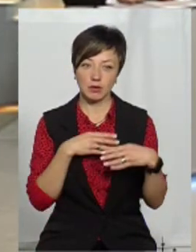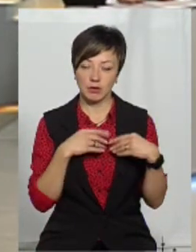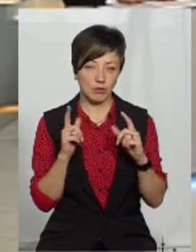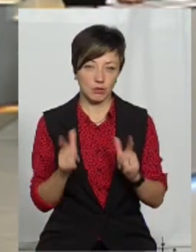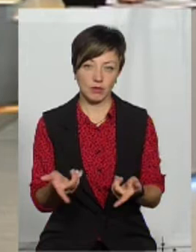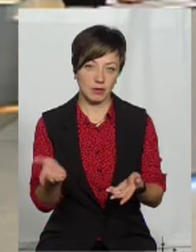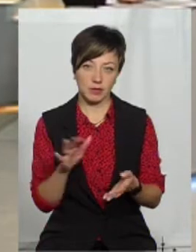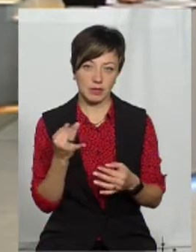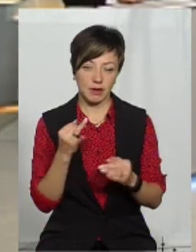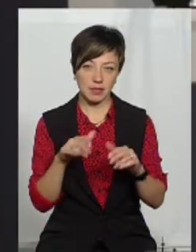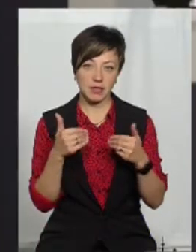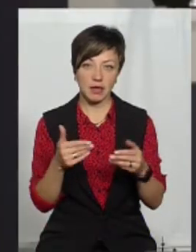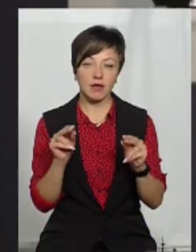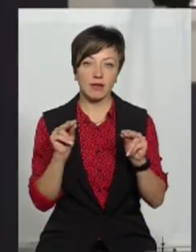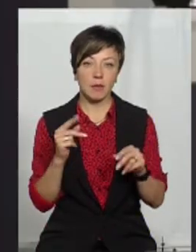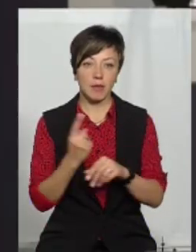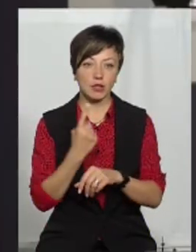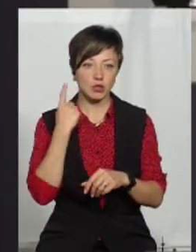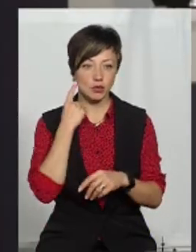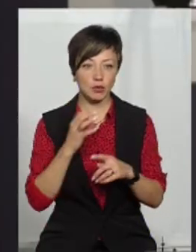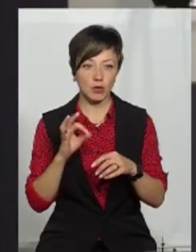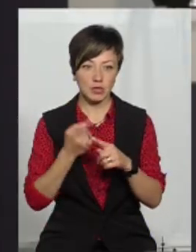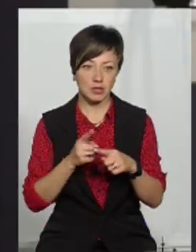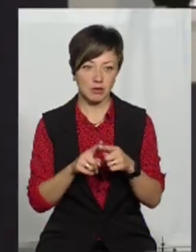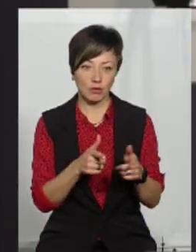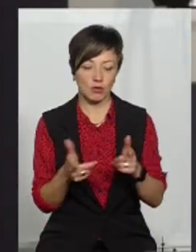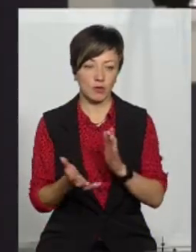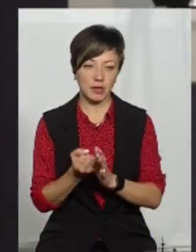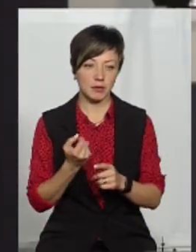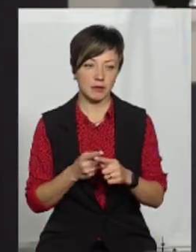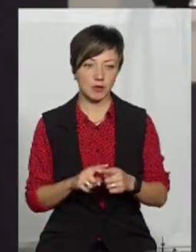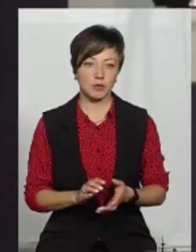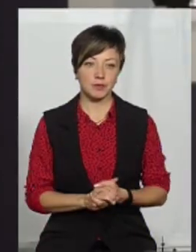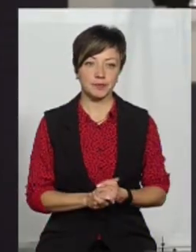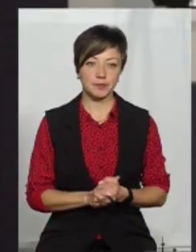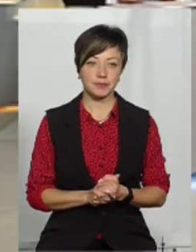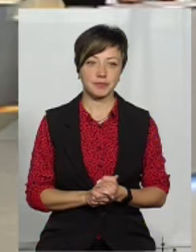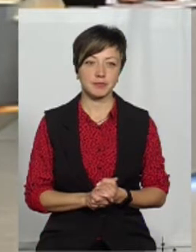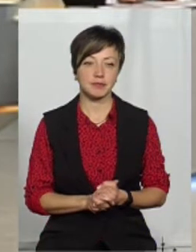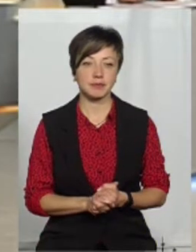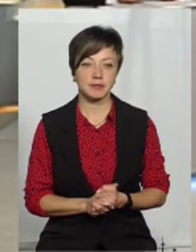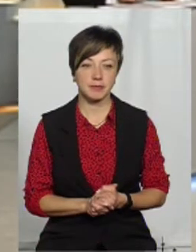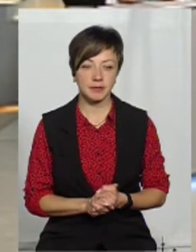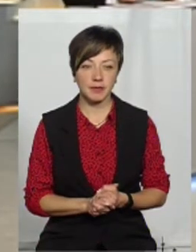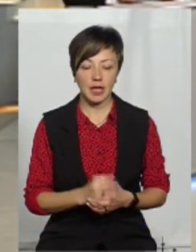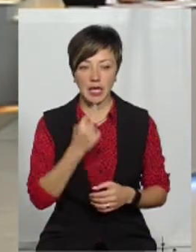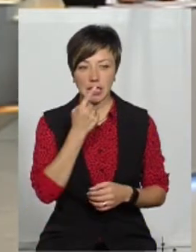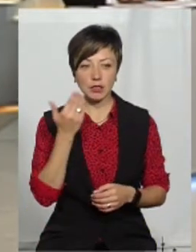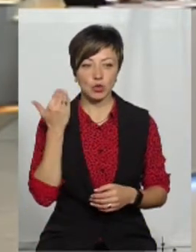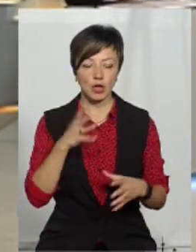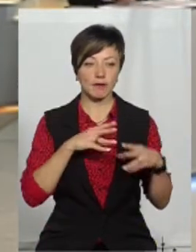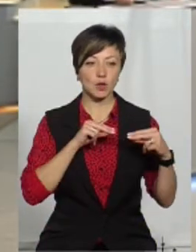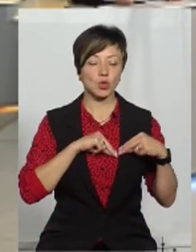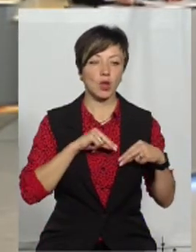готовий підтримати. Дуже цікава ініціатива, тому що я відверто вперше чую про це, і я би готовий вас підтримати в цьому. Дякую. Прошу, пане Вікторе. Нещодавно з